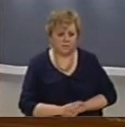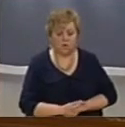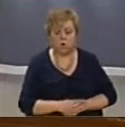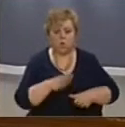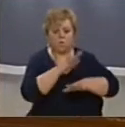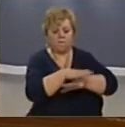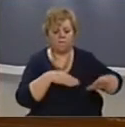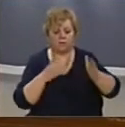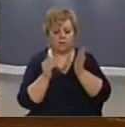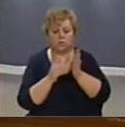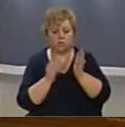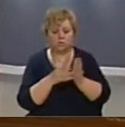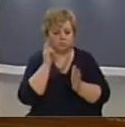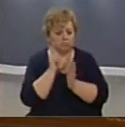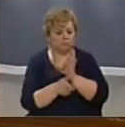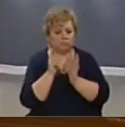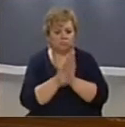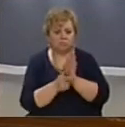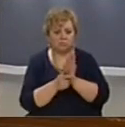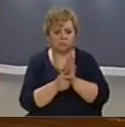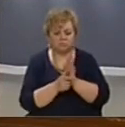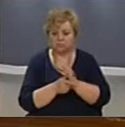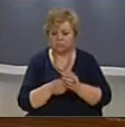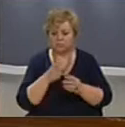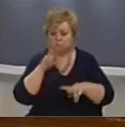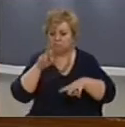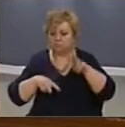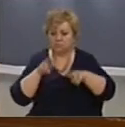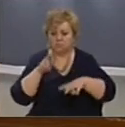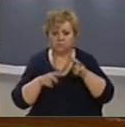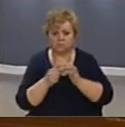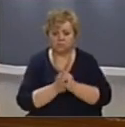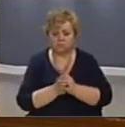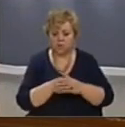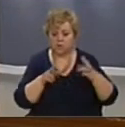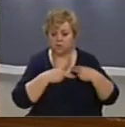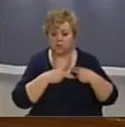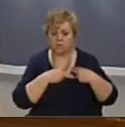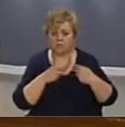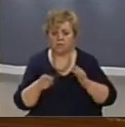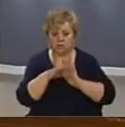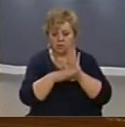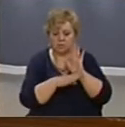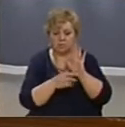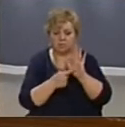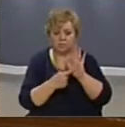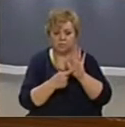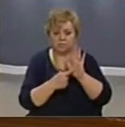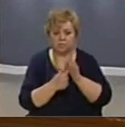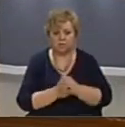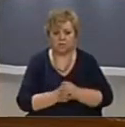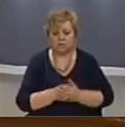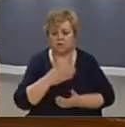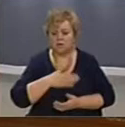kuvendi duhet urgjentisht të marrë masa për të veproj konform obligimeve që përcaktohet me ligj, dhe nuk kisha